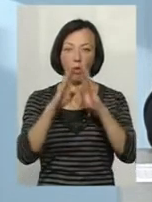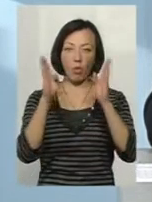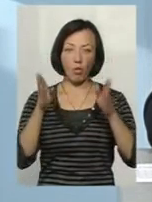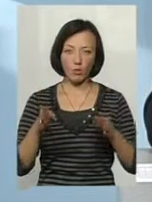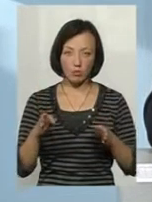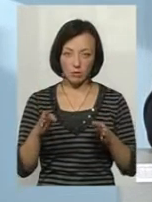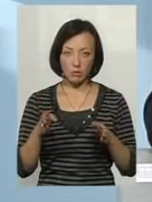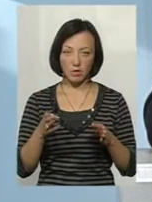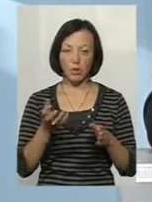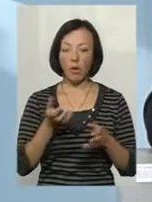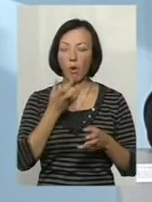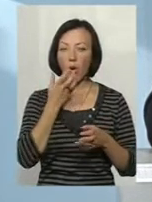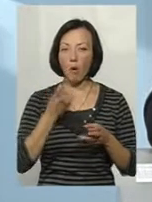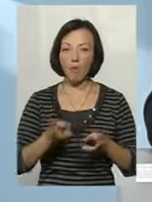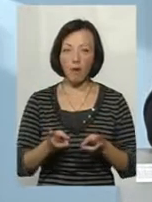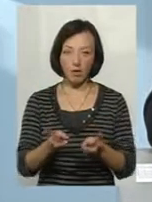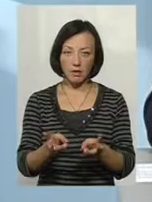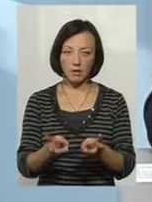для опалення,